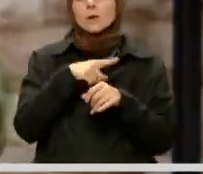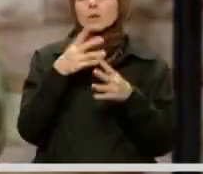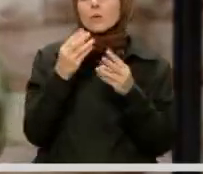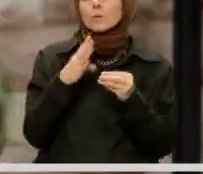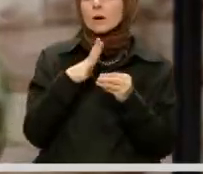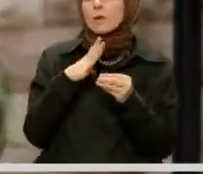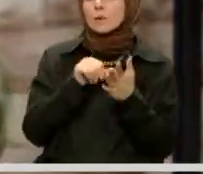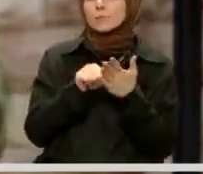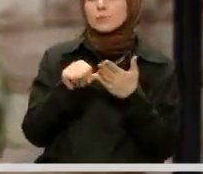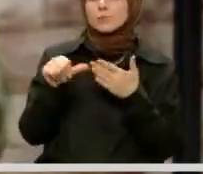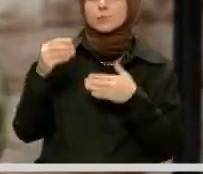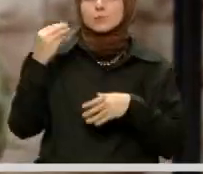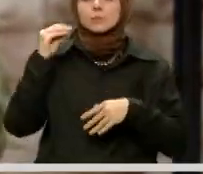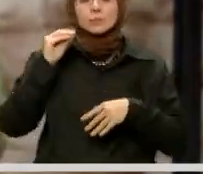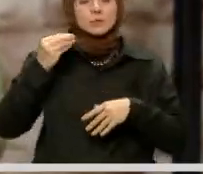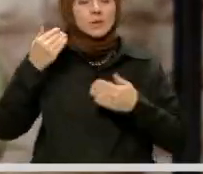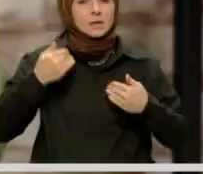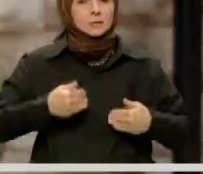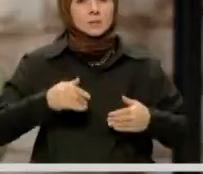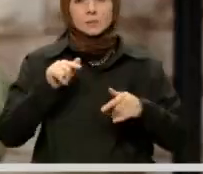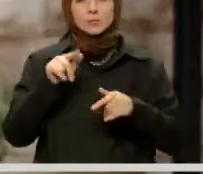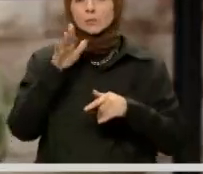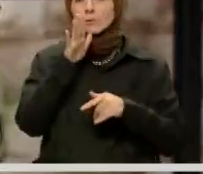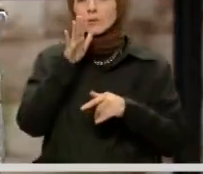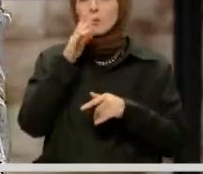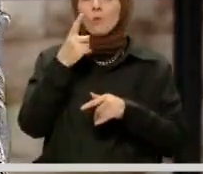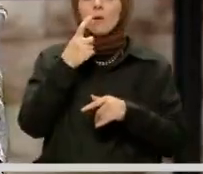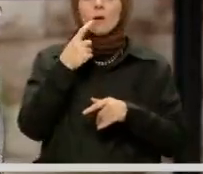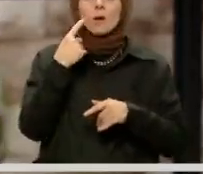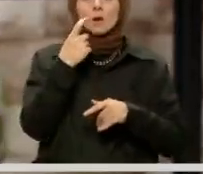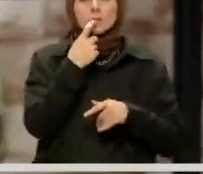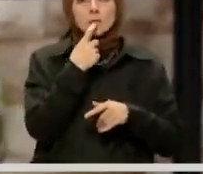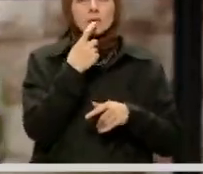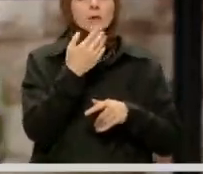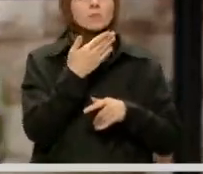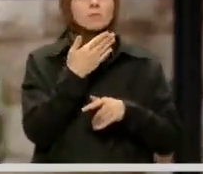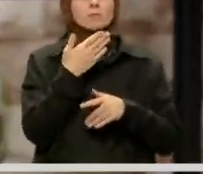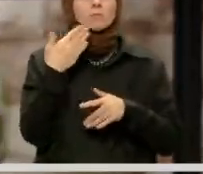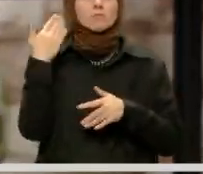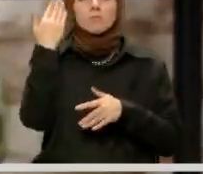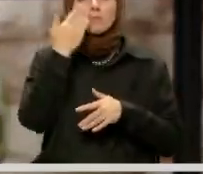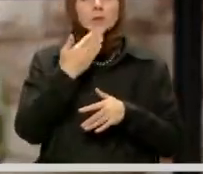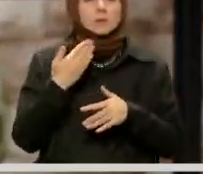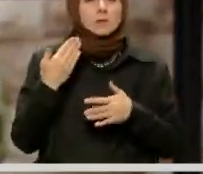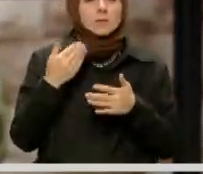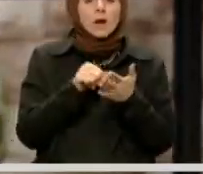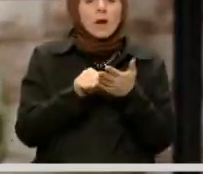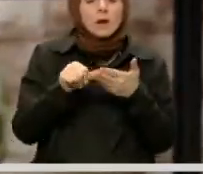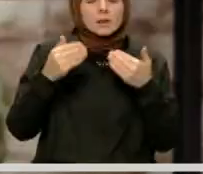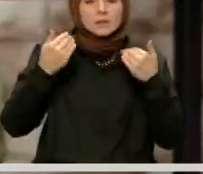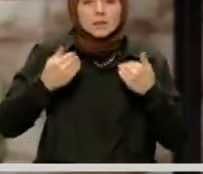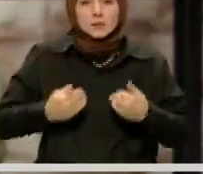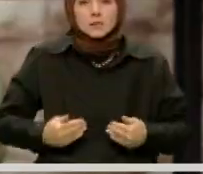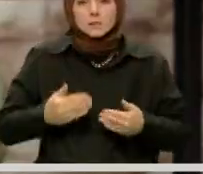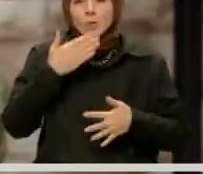bütün hücrelerimiz bunun farkında. Dilim, damağım oruç olduğumun farkında. Bütün hücrelerim oruç olduğumu biliyor adeta.